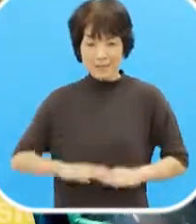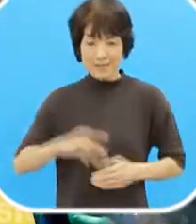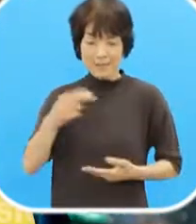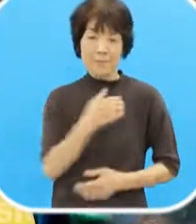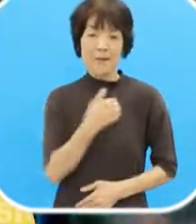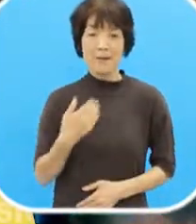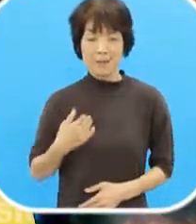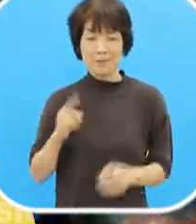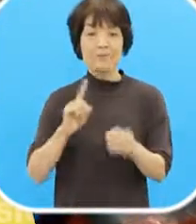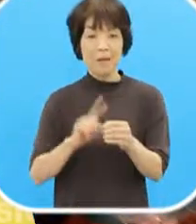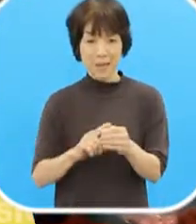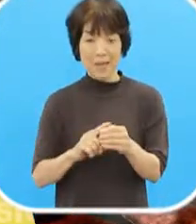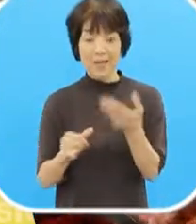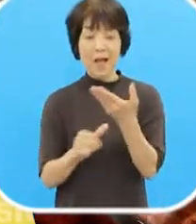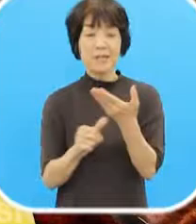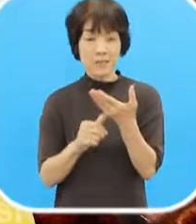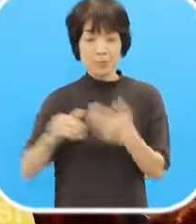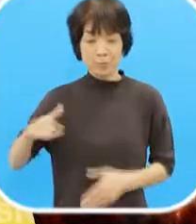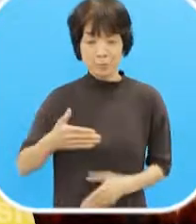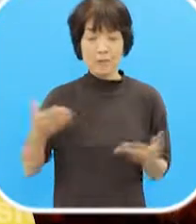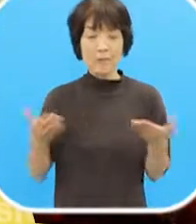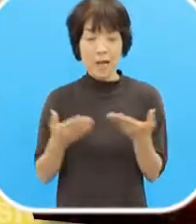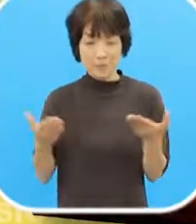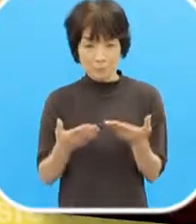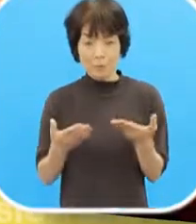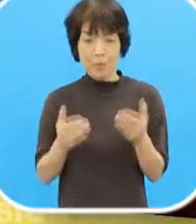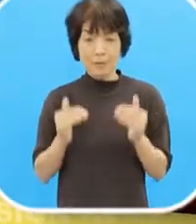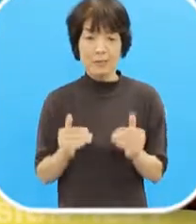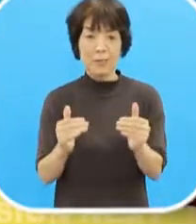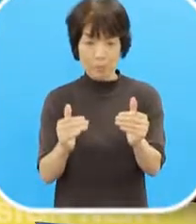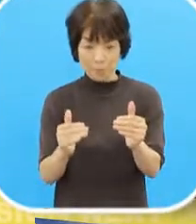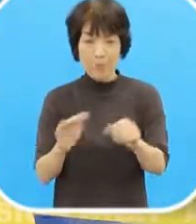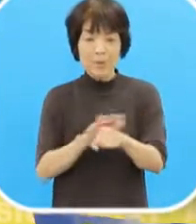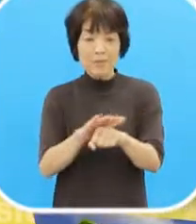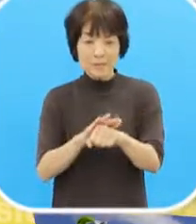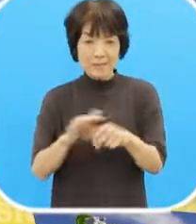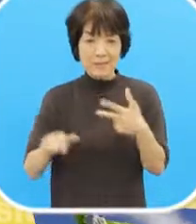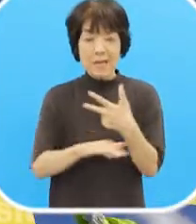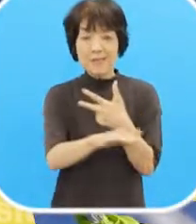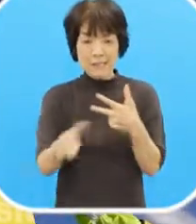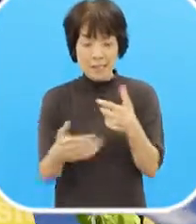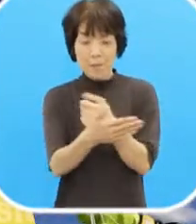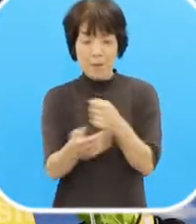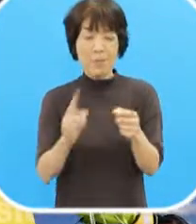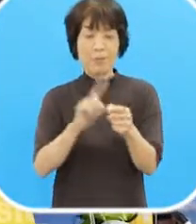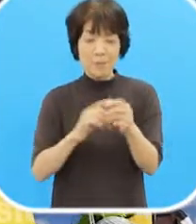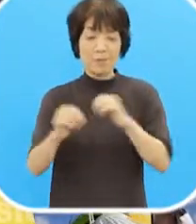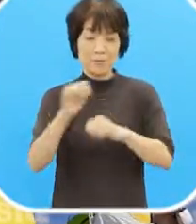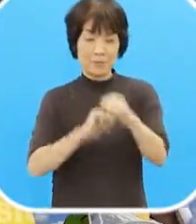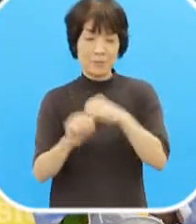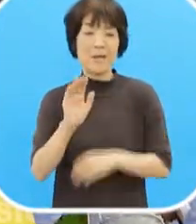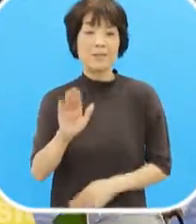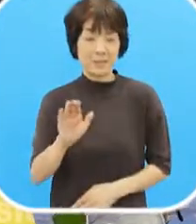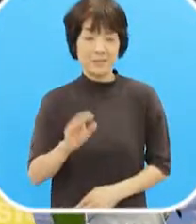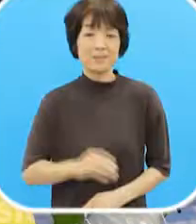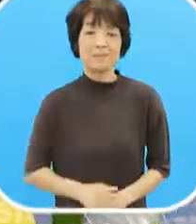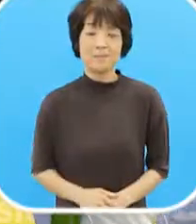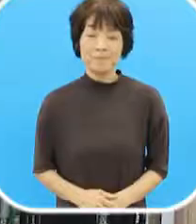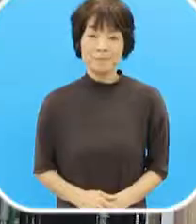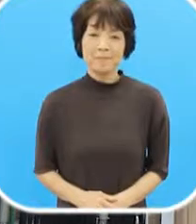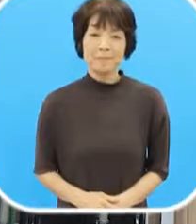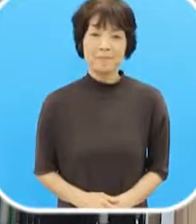食卓に届けられるように秋田の水産業の振興と貴重な水産資源を守るための取り組みを行っています